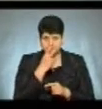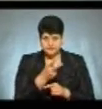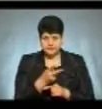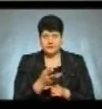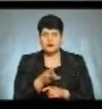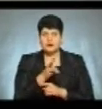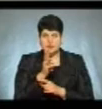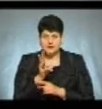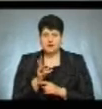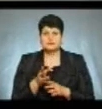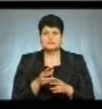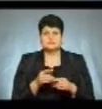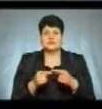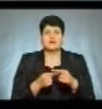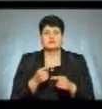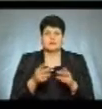бачите наслідки аварії.